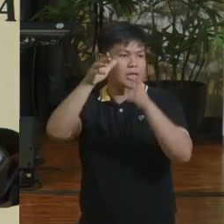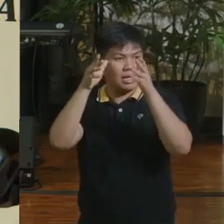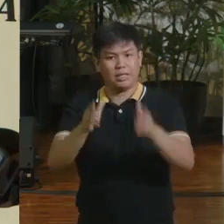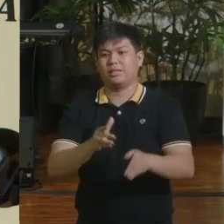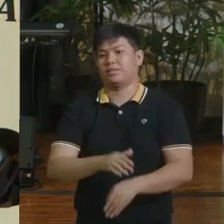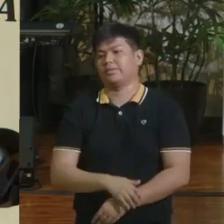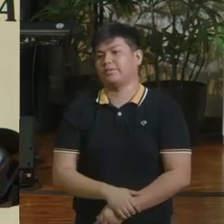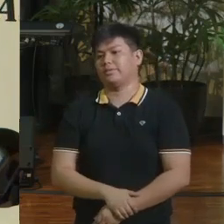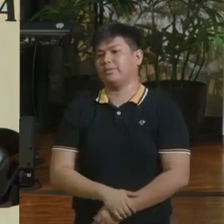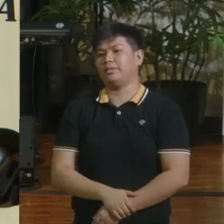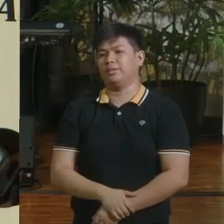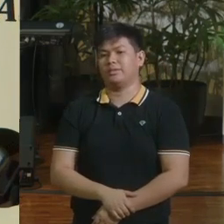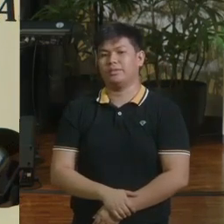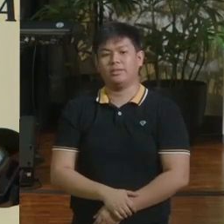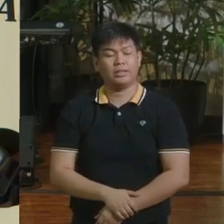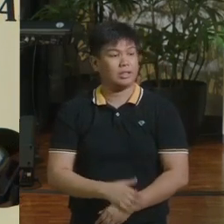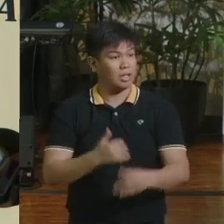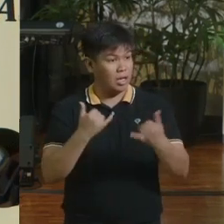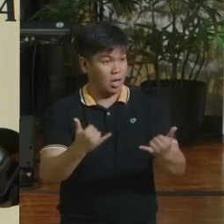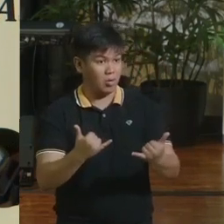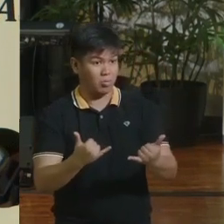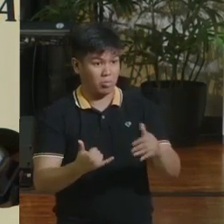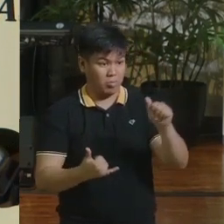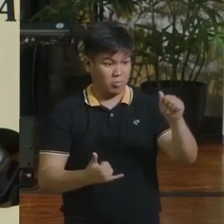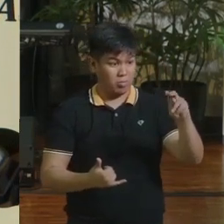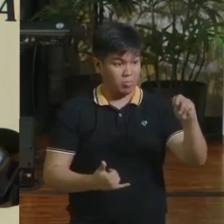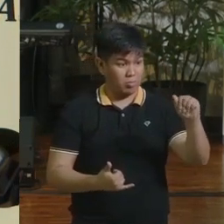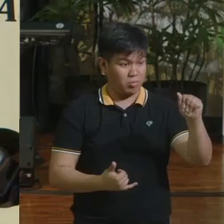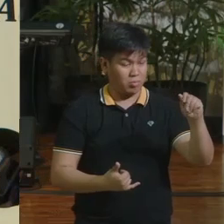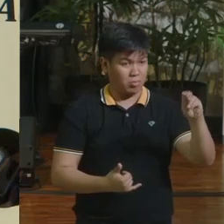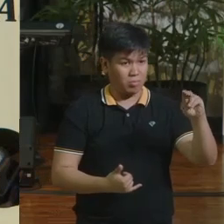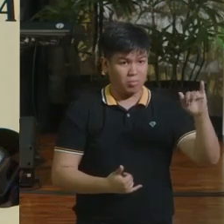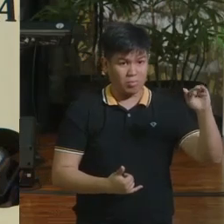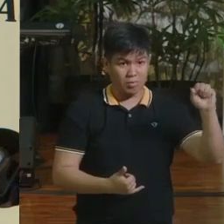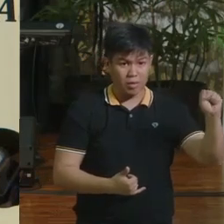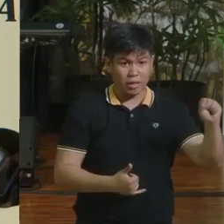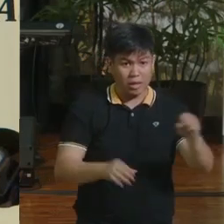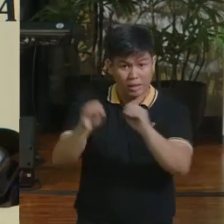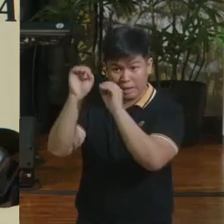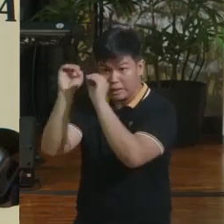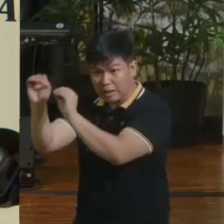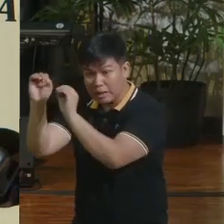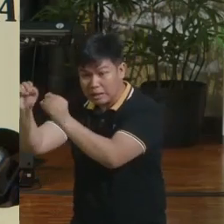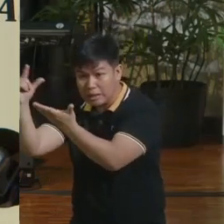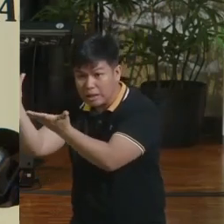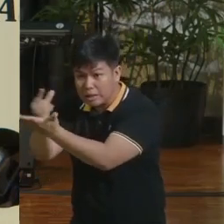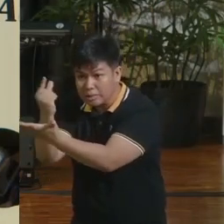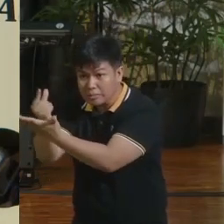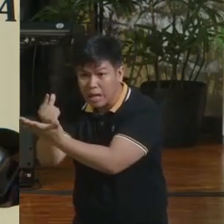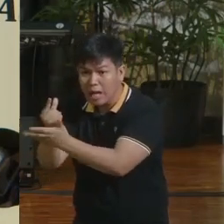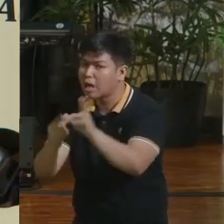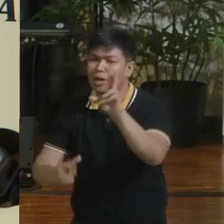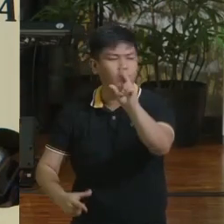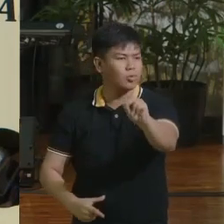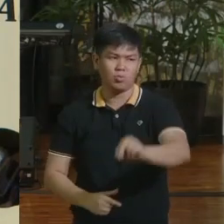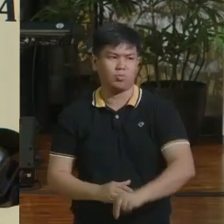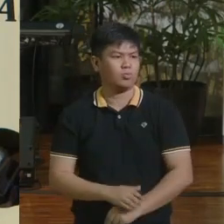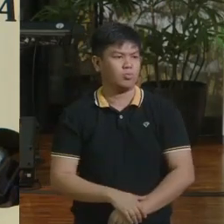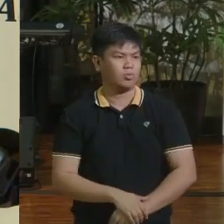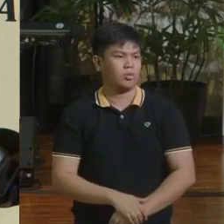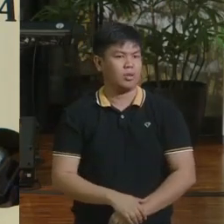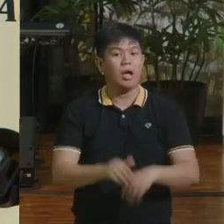Hindi itinuro ni Ananias yung gospel sa kanya. Binautismohan lang